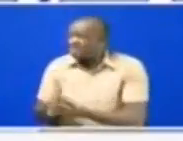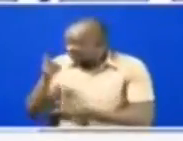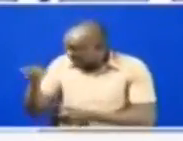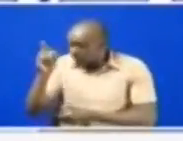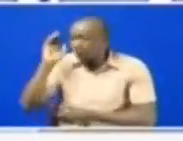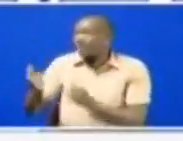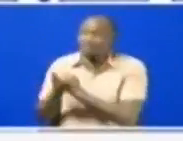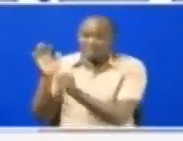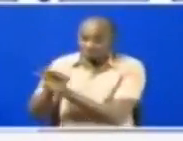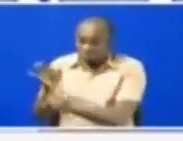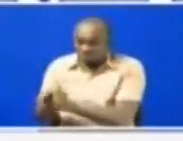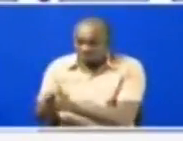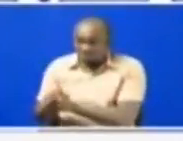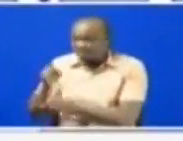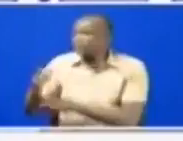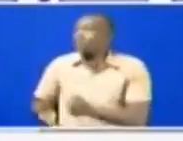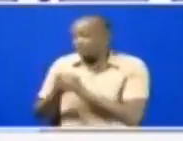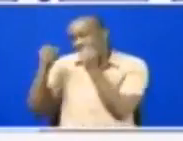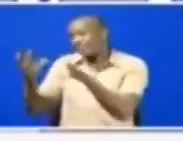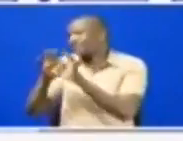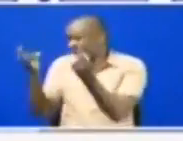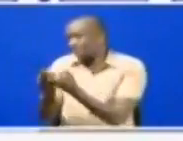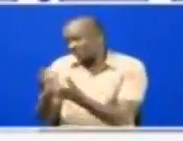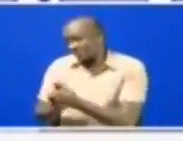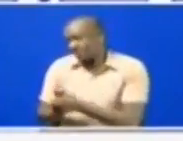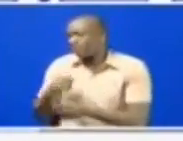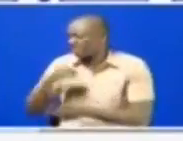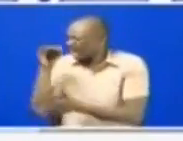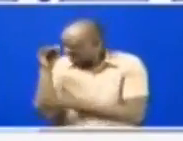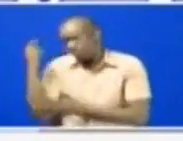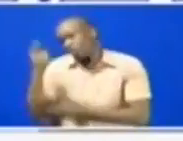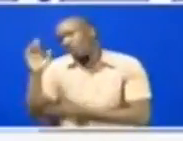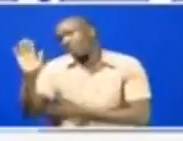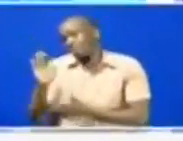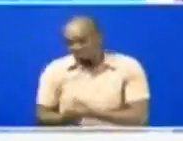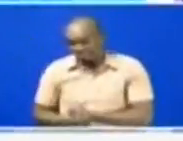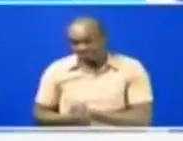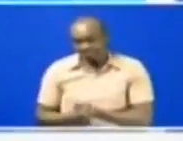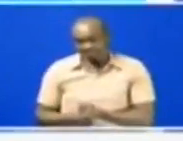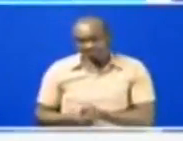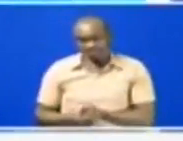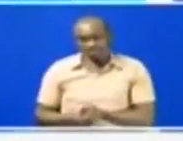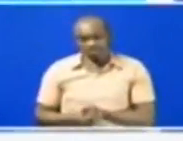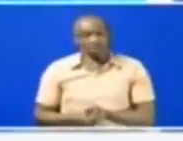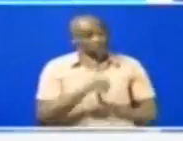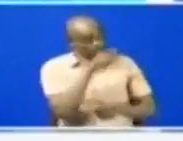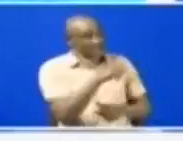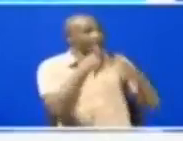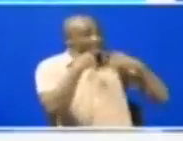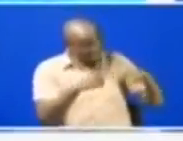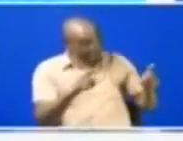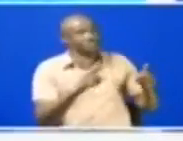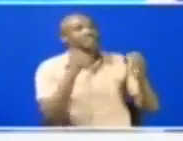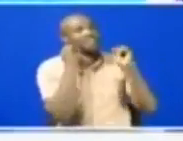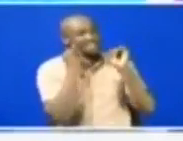atakuwa amesaidia sana. Atakuwa amesaidia mafamilia mingi sana. Ni ombi langu tu kwake. Ndio. Na hii leo wamemtangaza kocha mpya wa